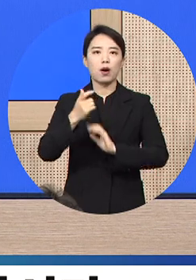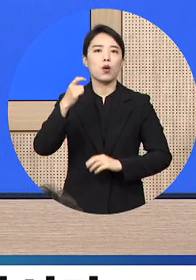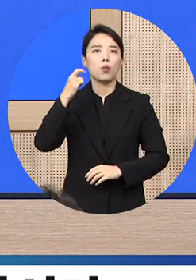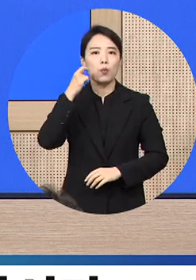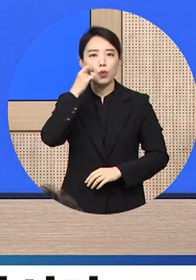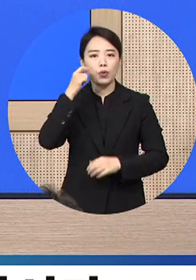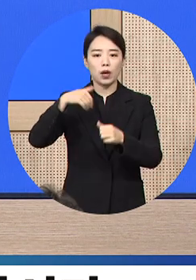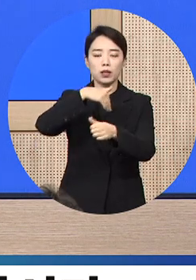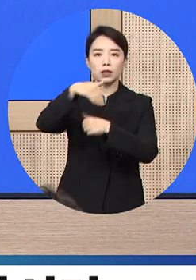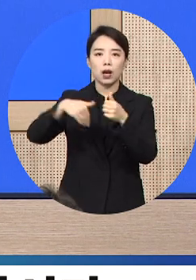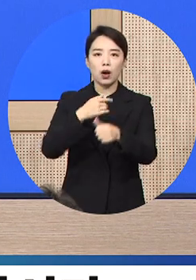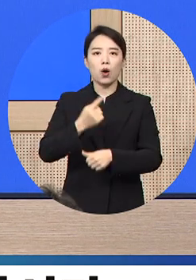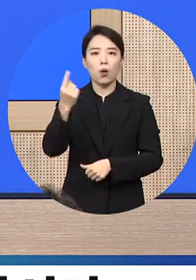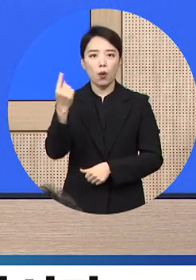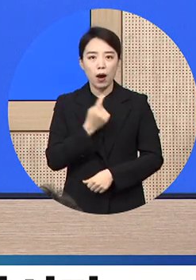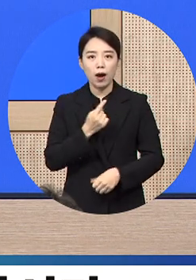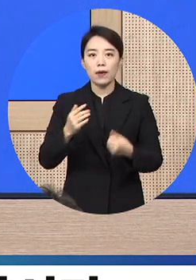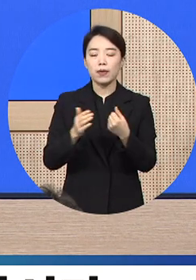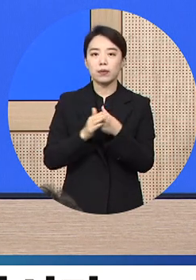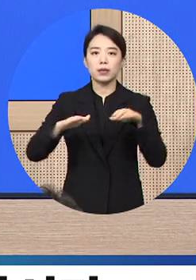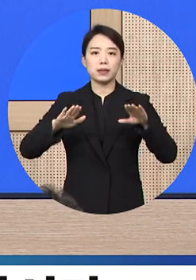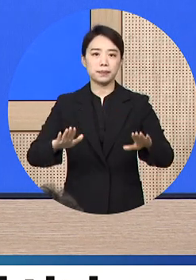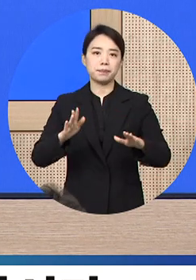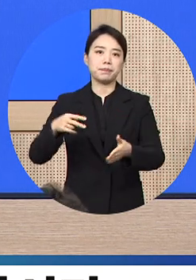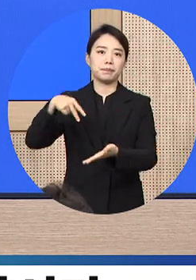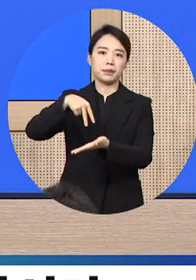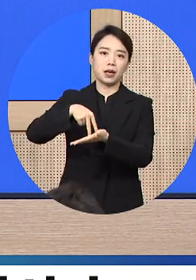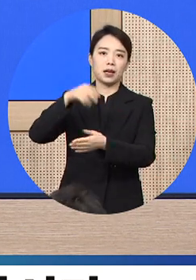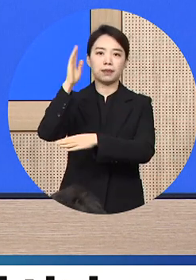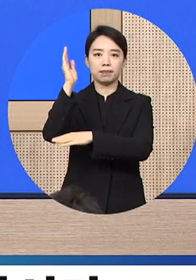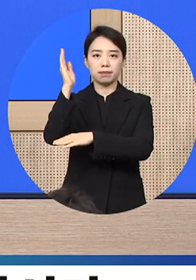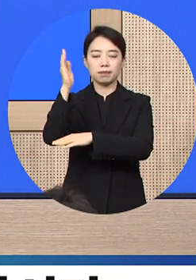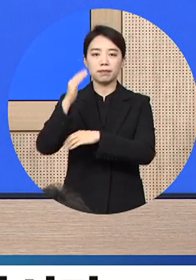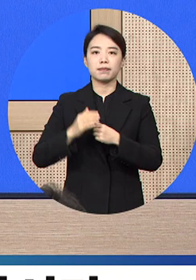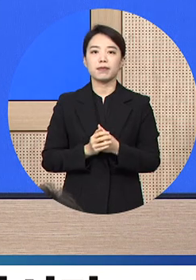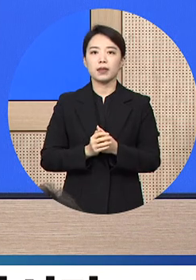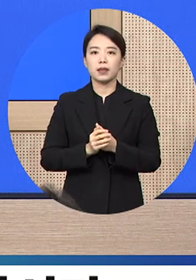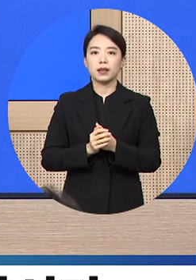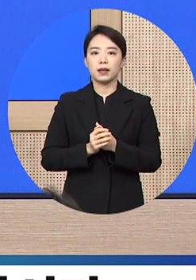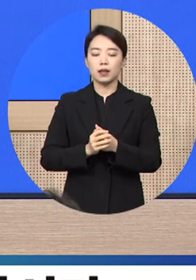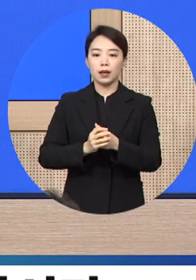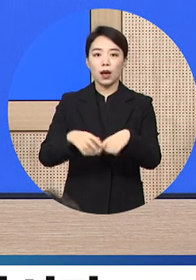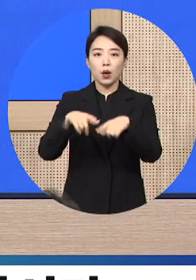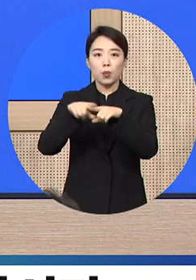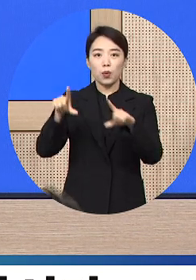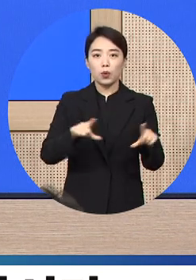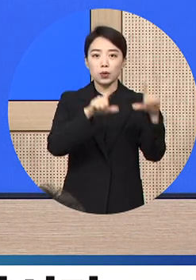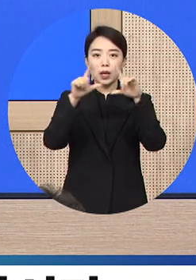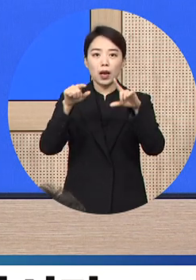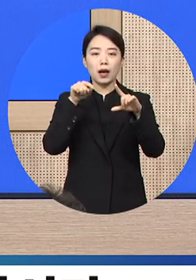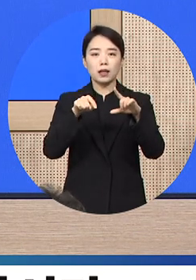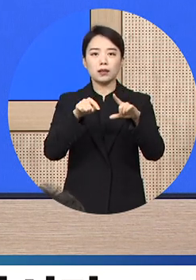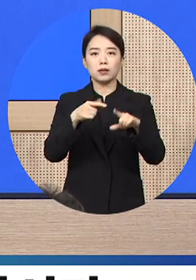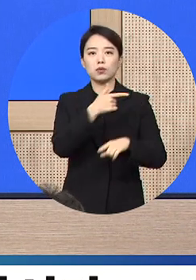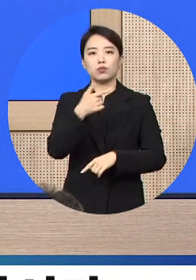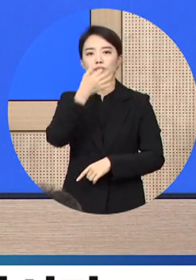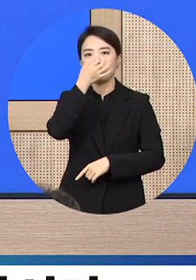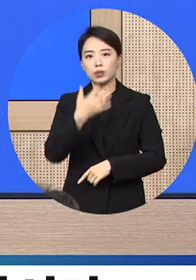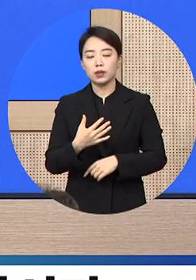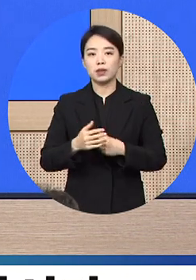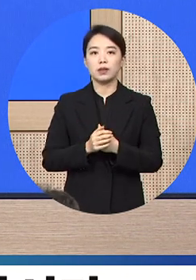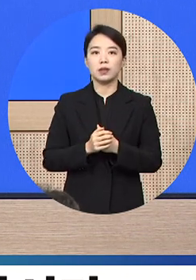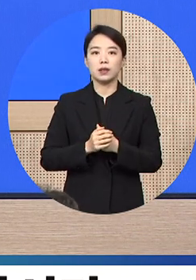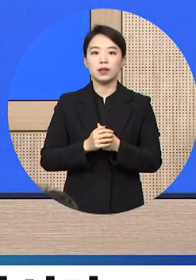갈 것이라는 절박감에 이 자리에 섰습니다. 민생이 벼랑 끝에 서 있습니다.